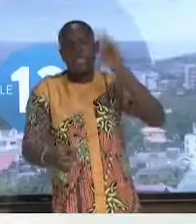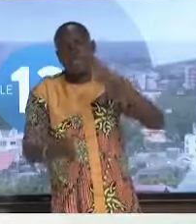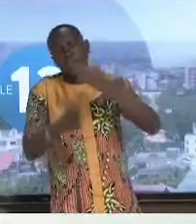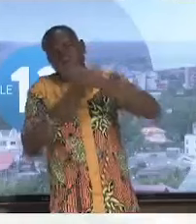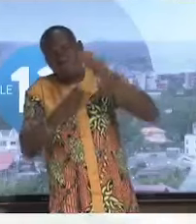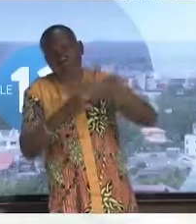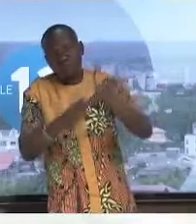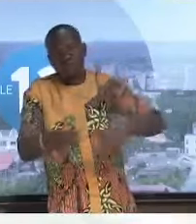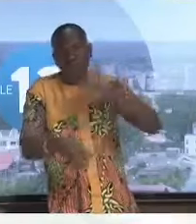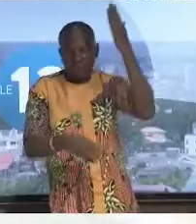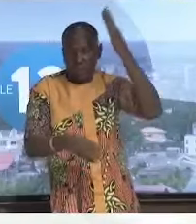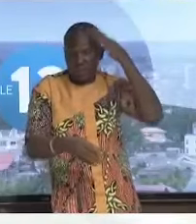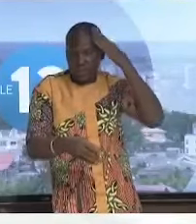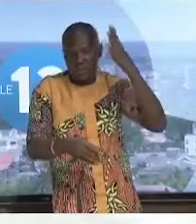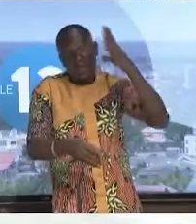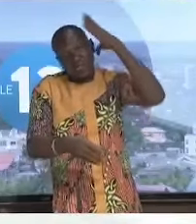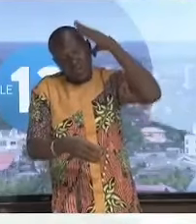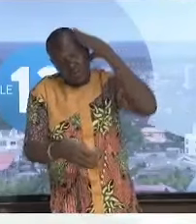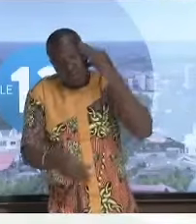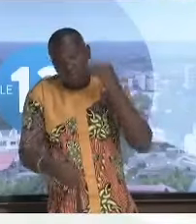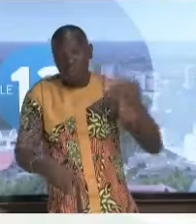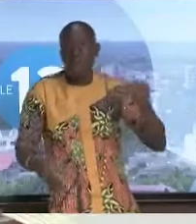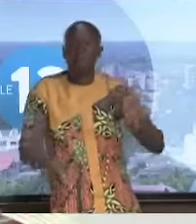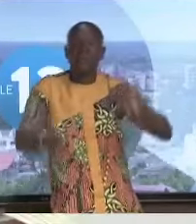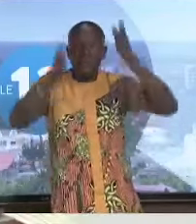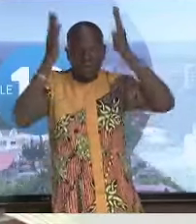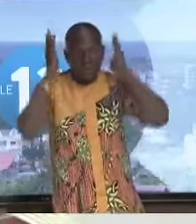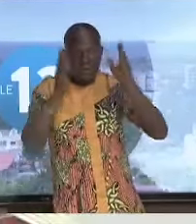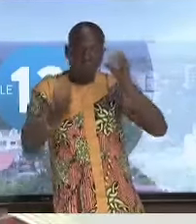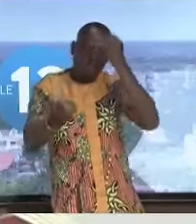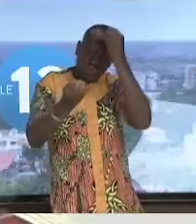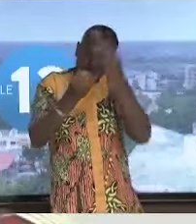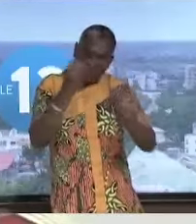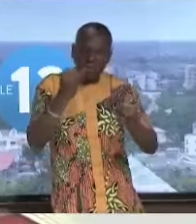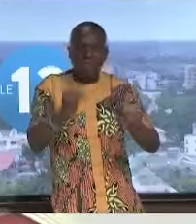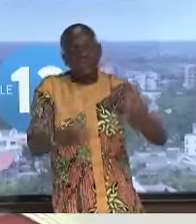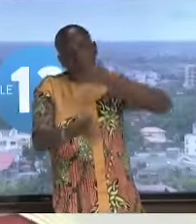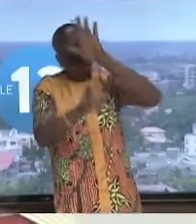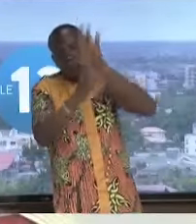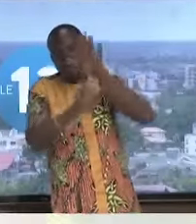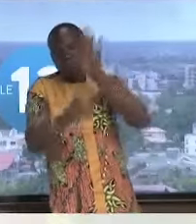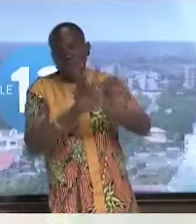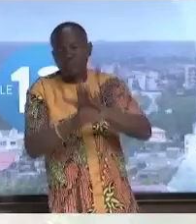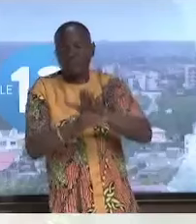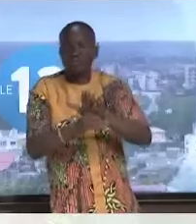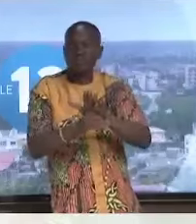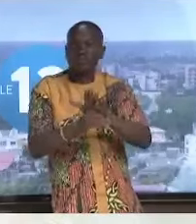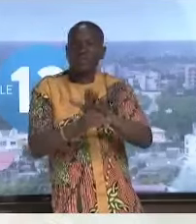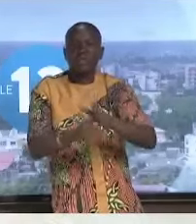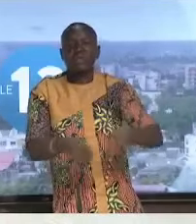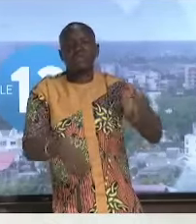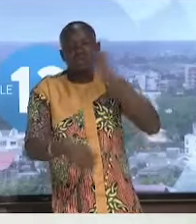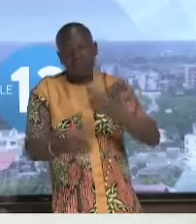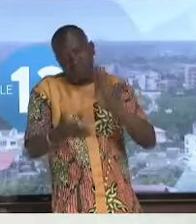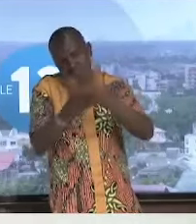de connaissances et d'expériences prévoient à terme des propositions et des recommandations. Une